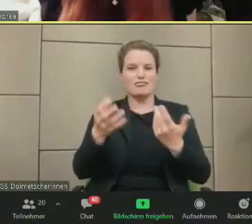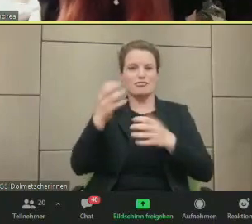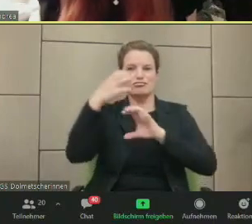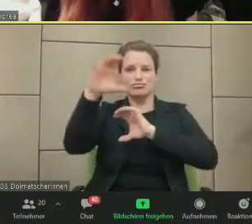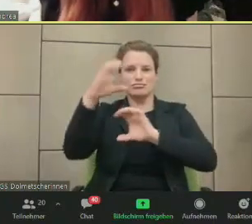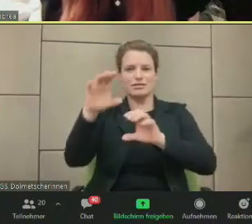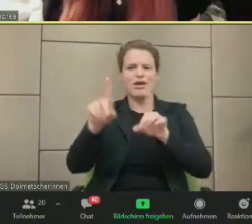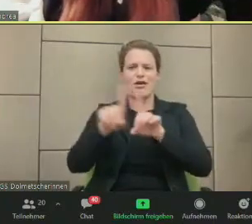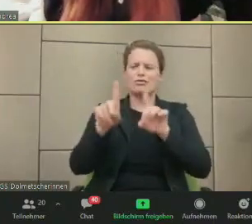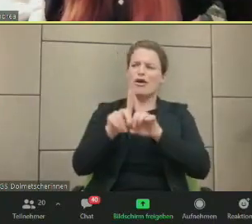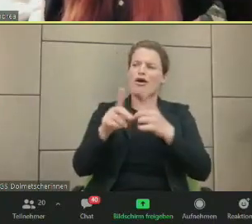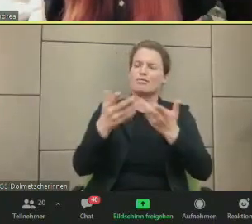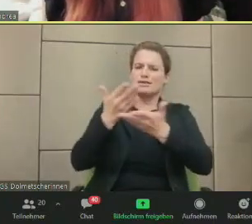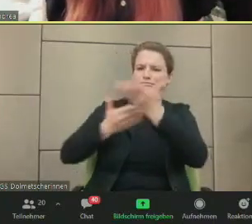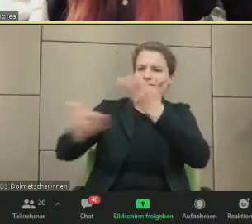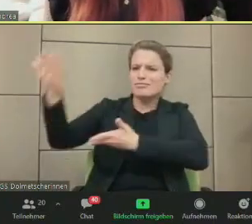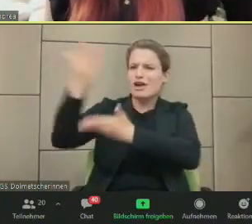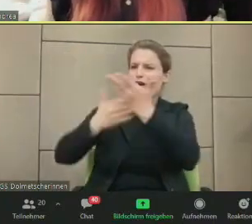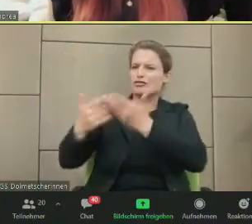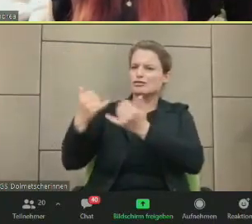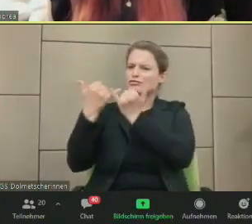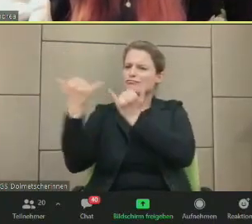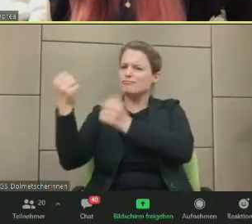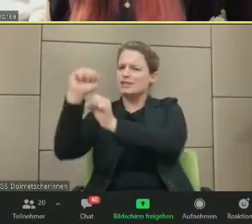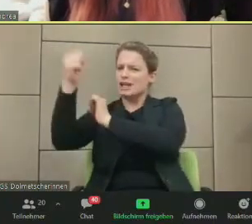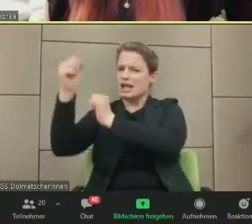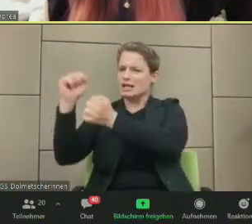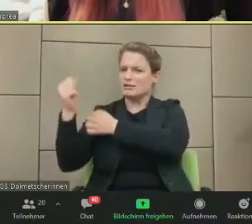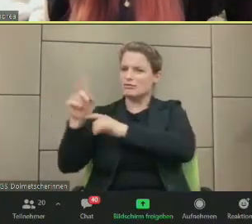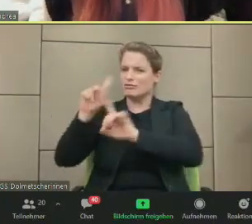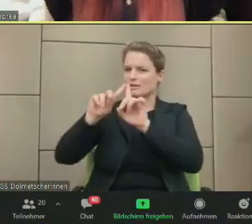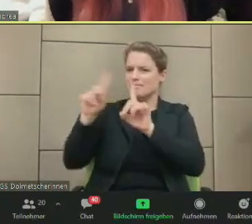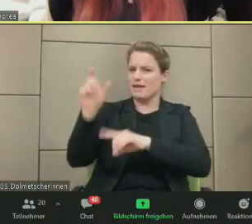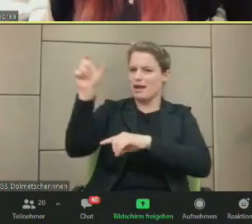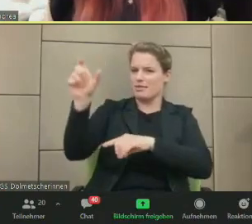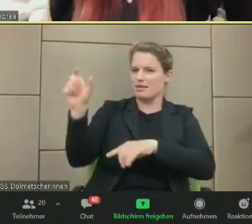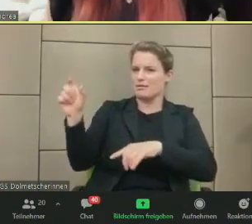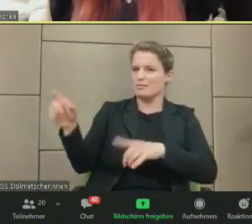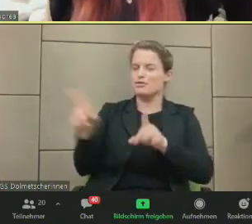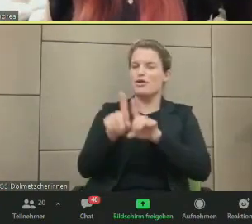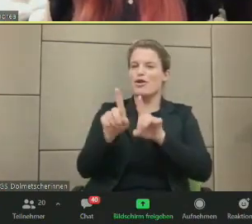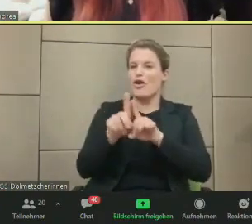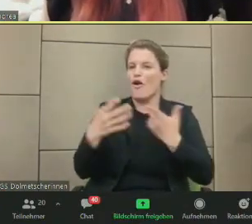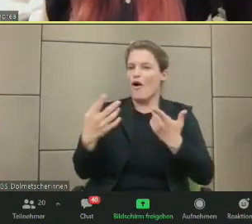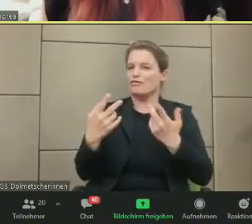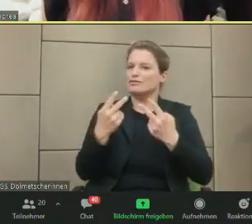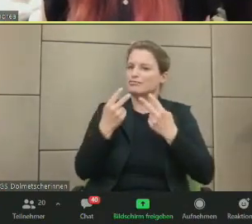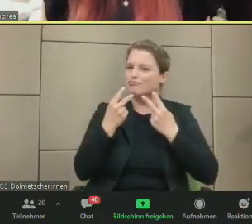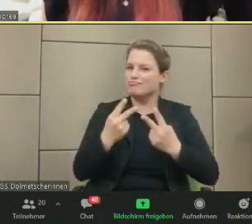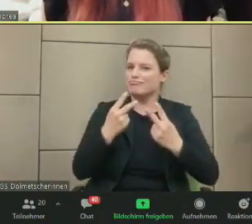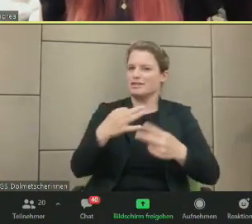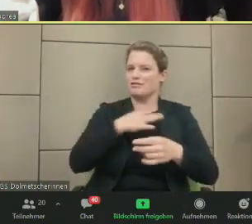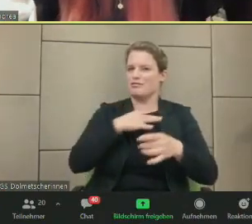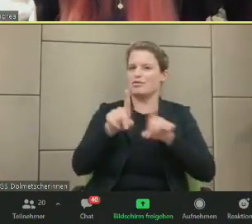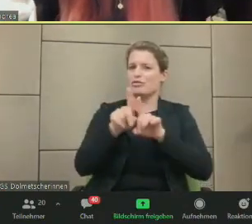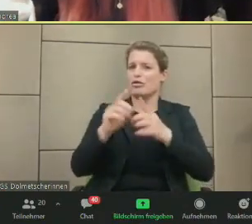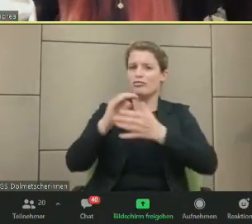reagieren die dann drauf. Das ist für mich etwas sehr Wertvolles. Und ich habe wirklich Freundschaften online geknüpft. Das muss ich wirklich